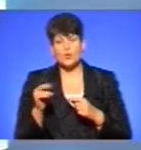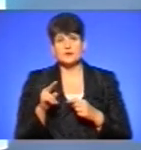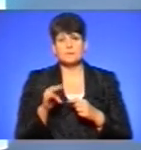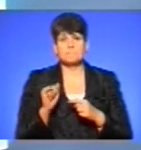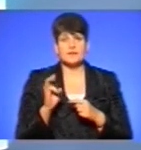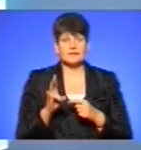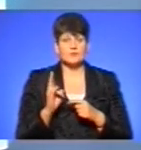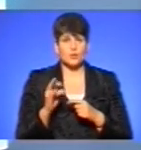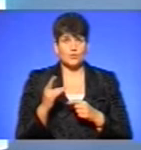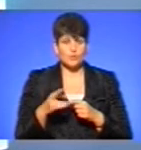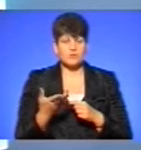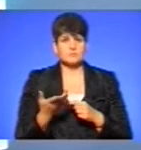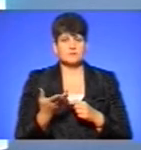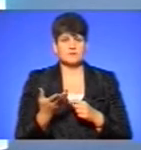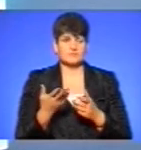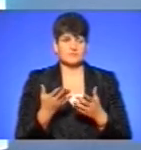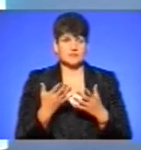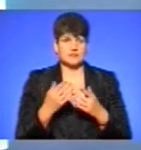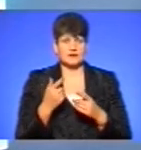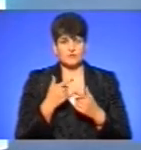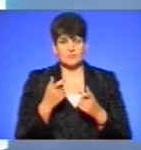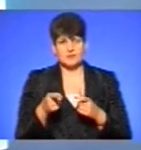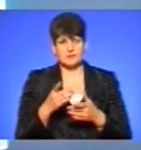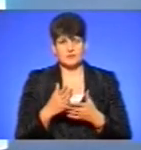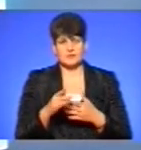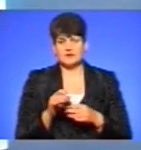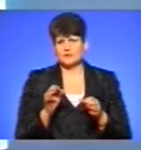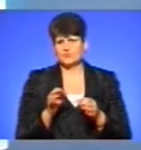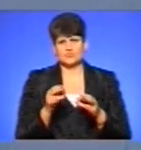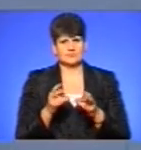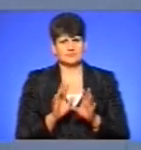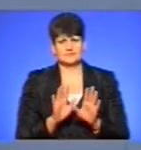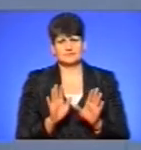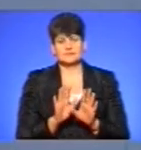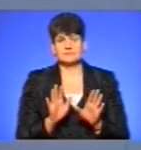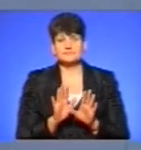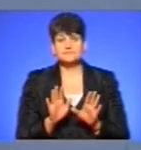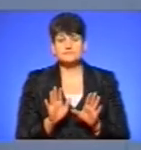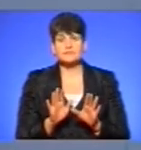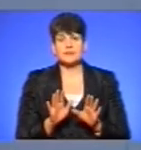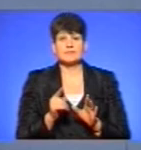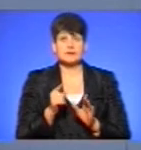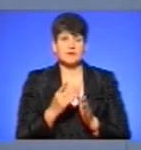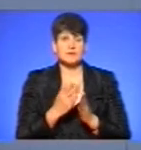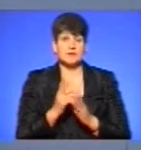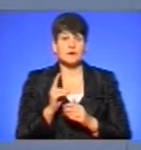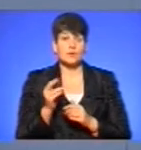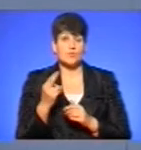для якоїсь зашифрування інформації, яка там знаходиться? Нічого не потрібно. Тобто присвоюється код,